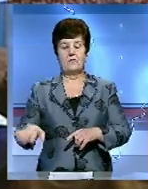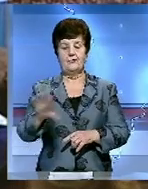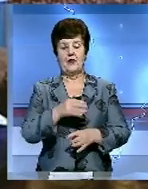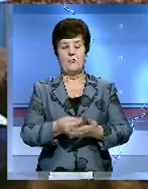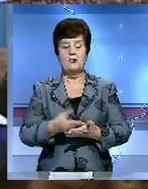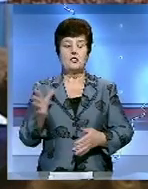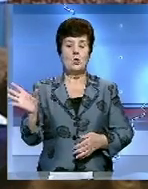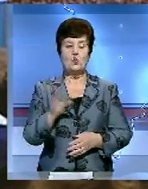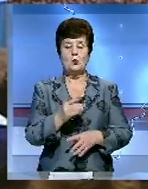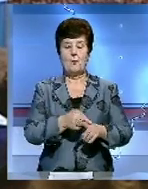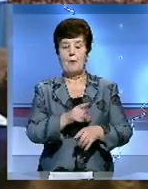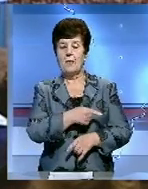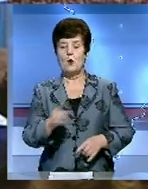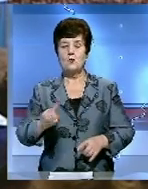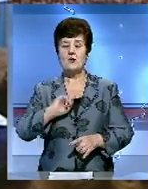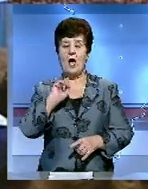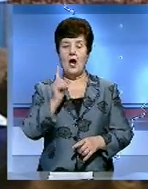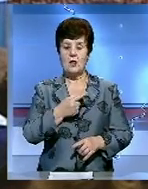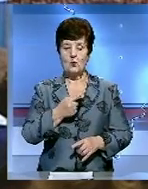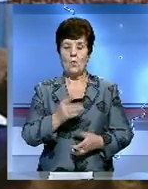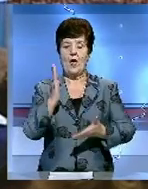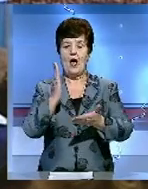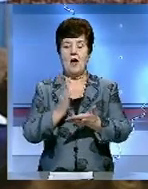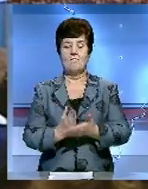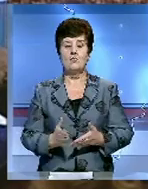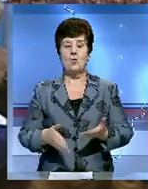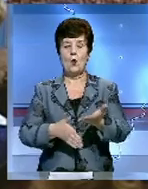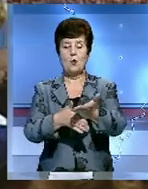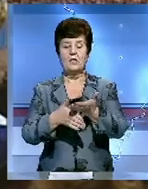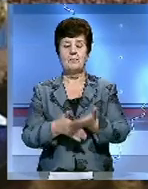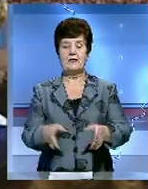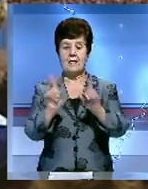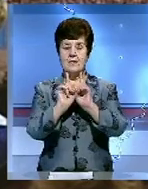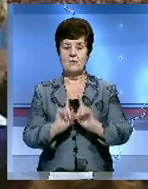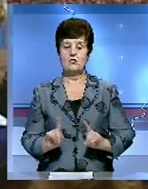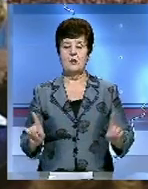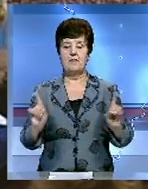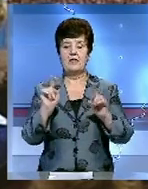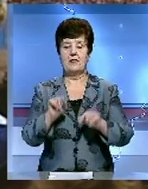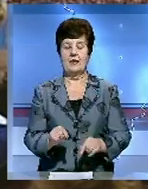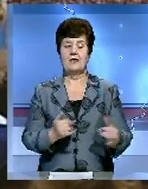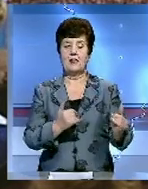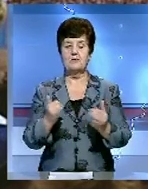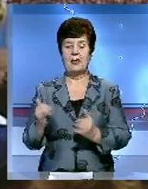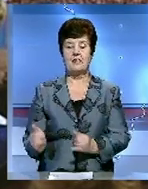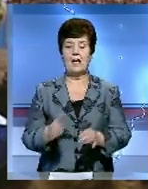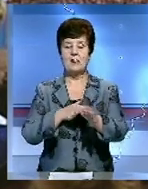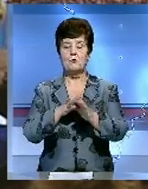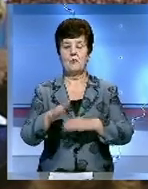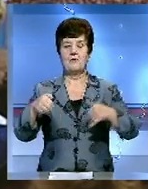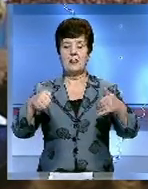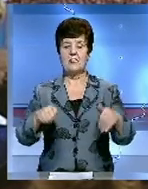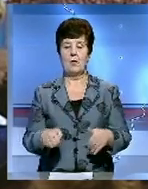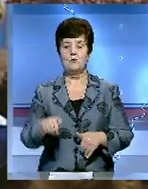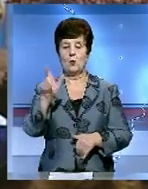pe parcursul anului au avut o contribuție deosebită în respectarea și promovarea drepturilor omului